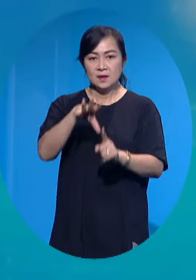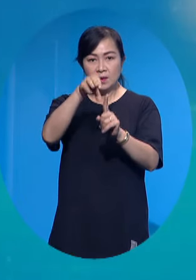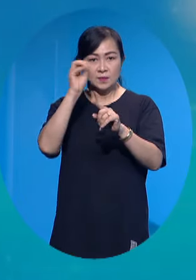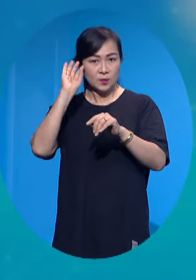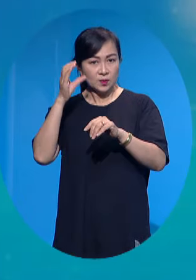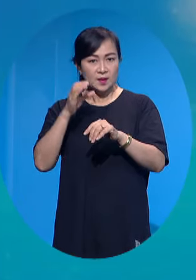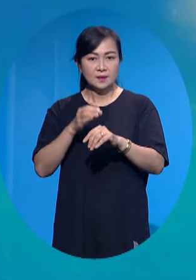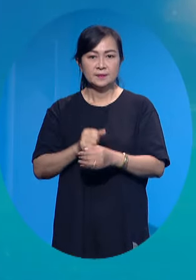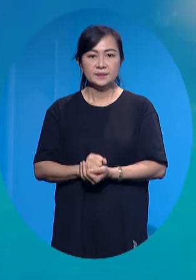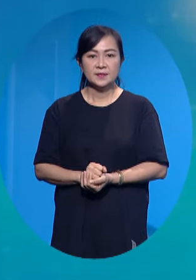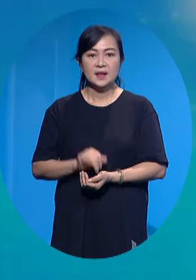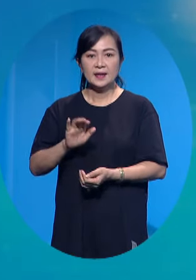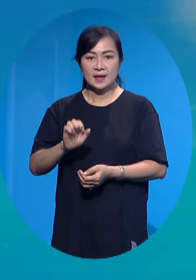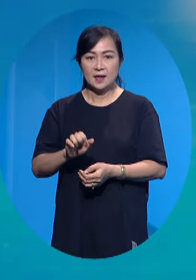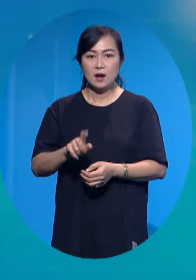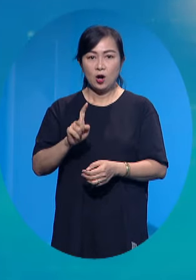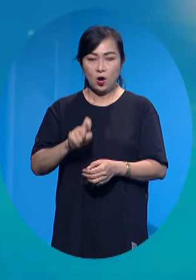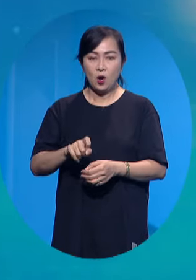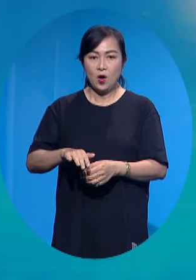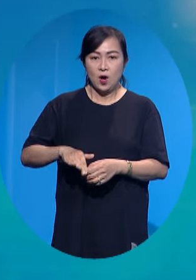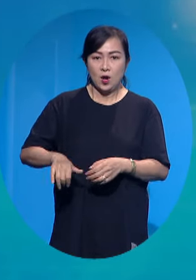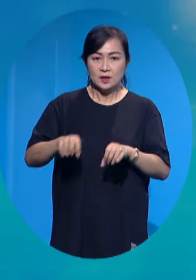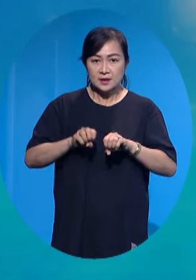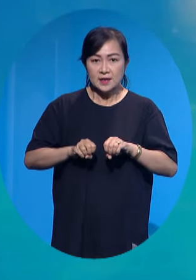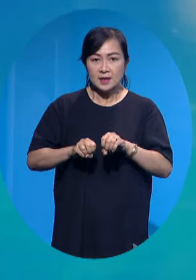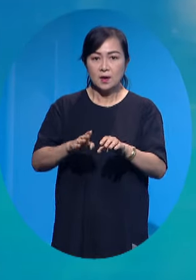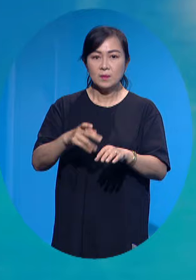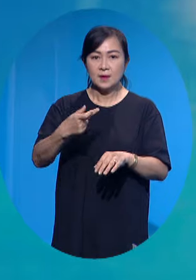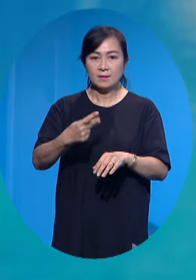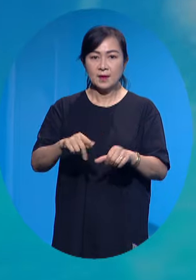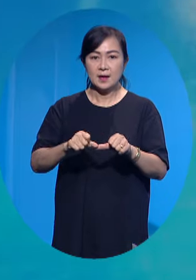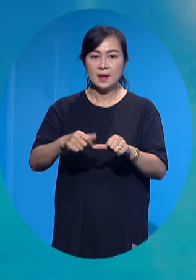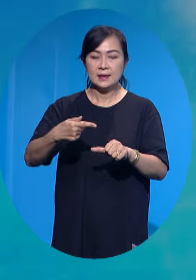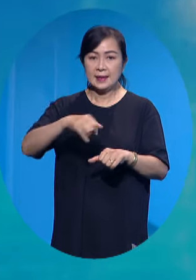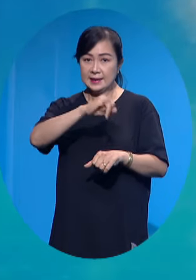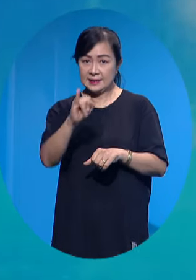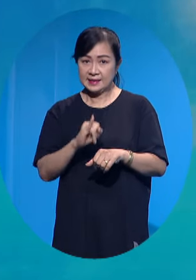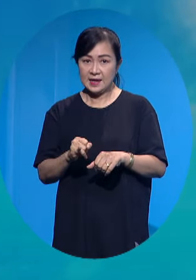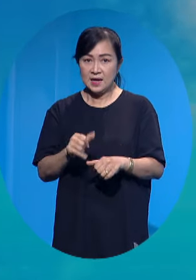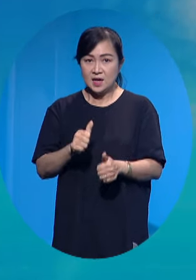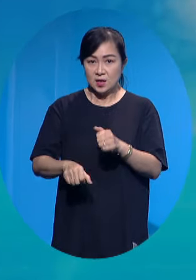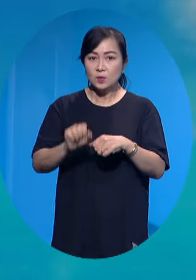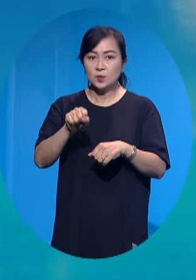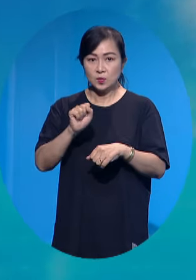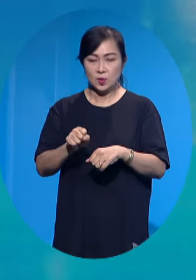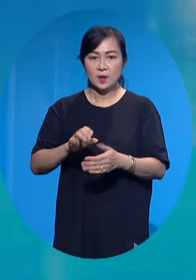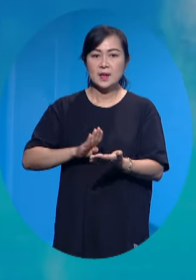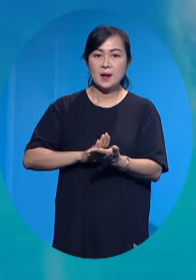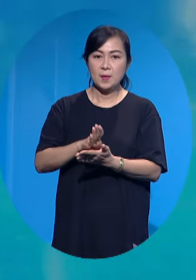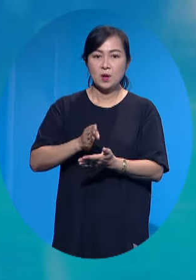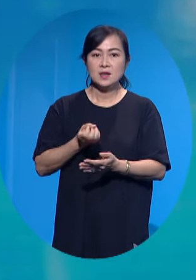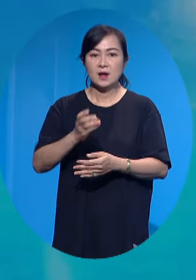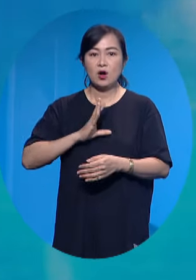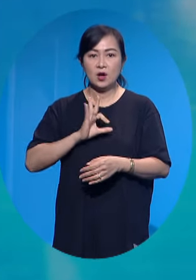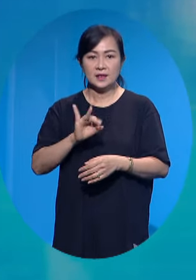chuyển sang phần tin tức quốc tế. Thưa quý vị, Israel có thể sẽ hoãn kế hoạch tấn công vào thành phố Rafah ở phía nam Gaza nếu xuất hiện một thỏa thuận đảm bảo việc thả